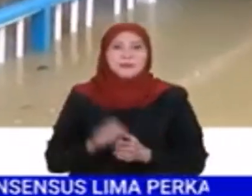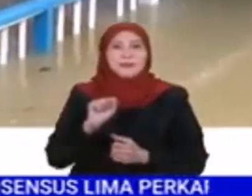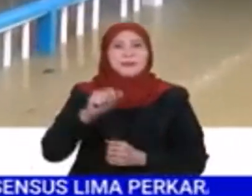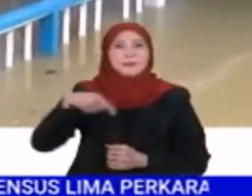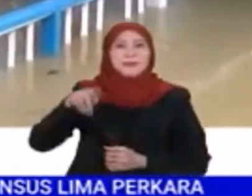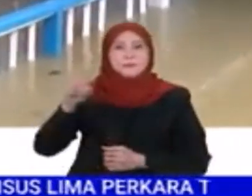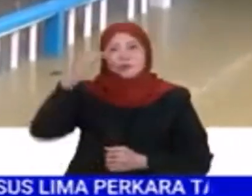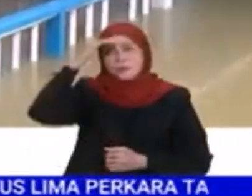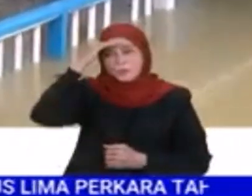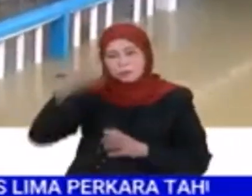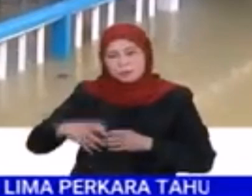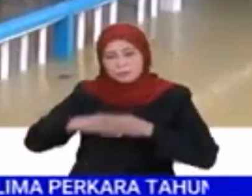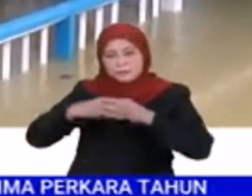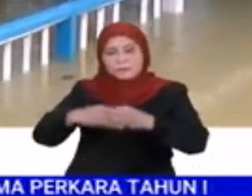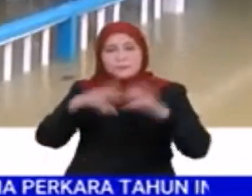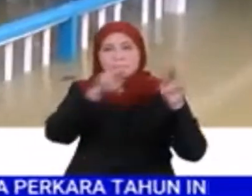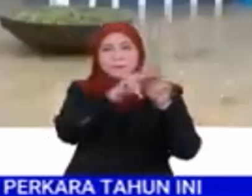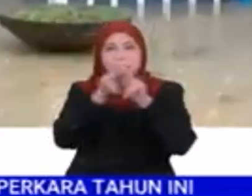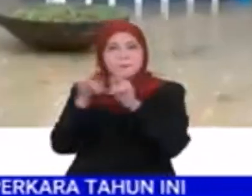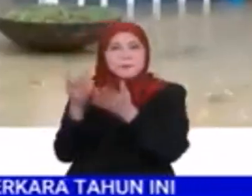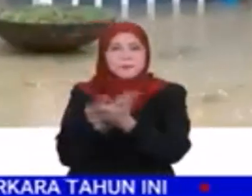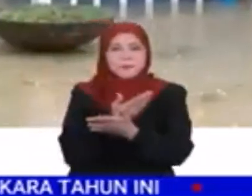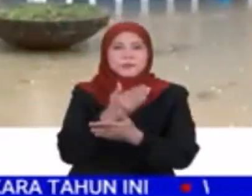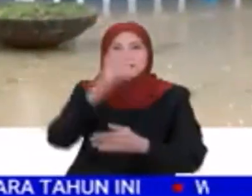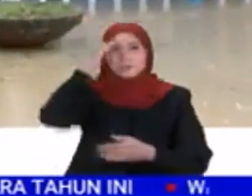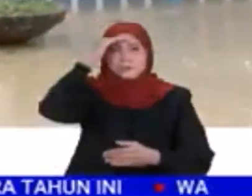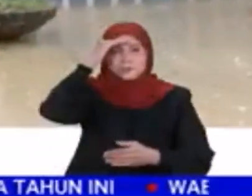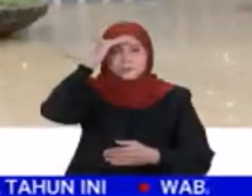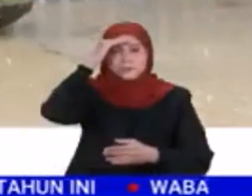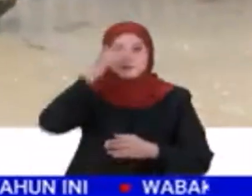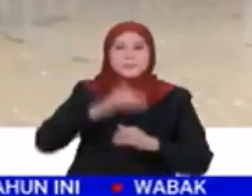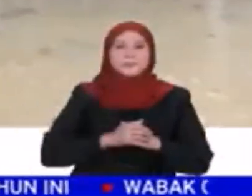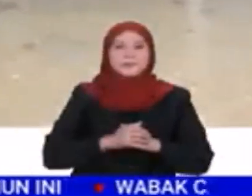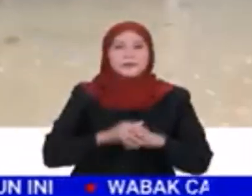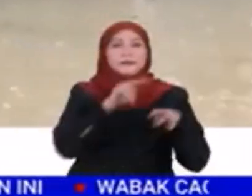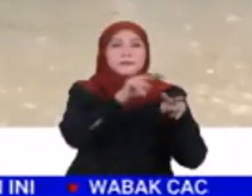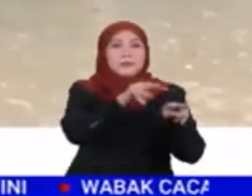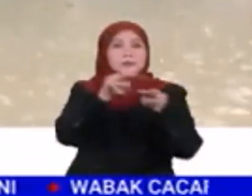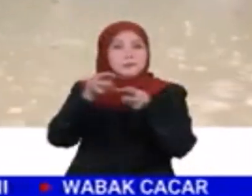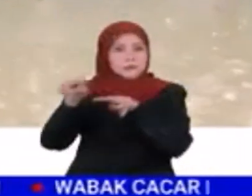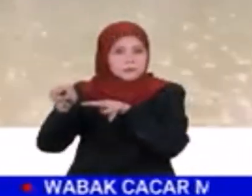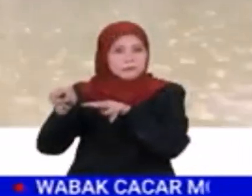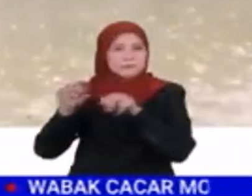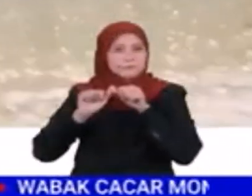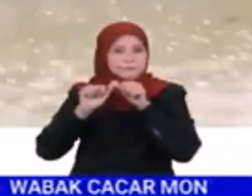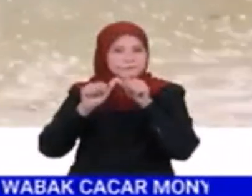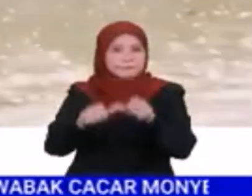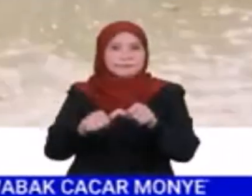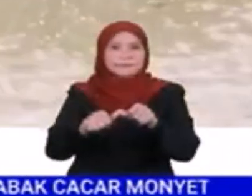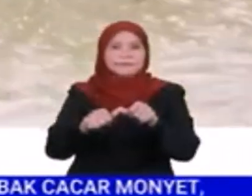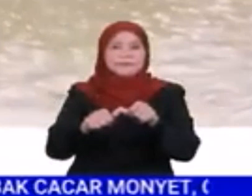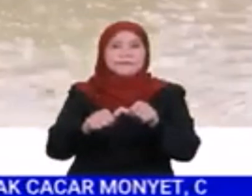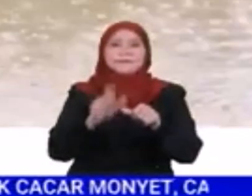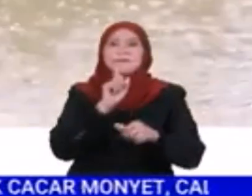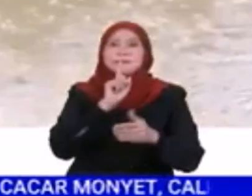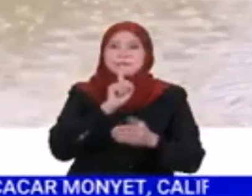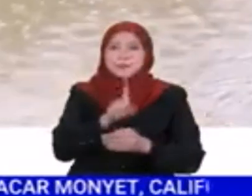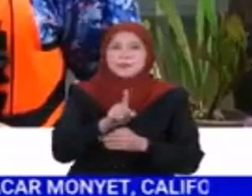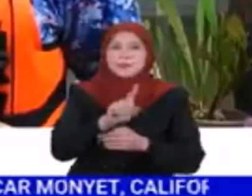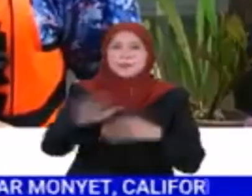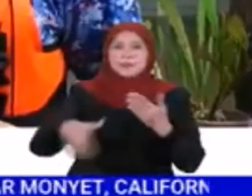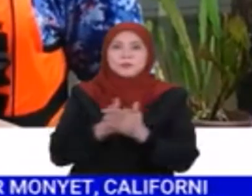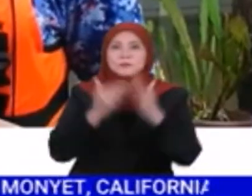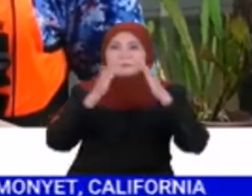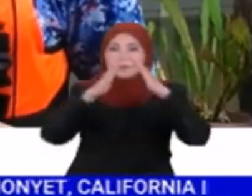APM Johor digerakkan ke Kampung Baru Muhammad Amin, Johor Bahru. Pemantauan dibuat secara berterusan bagi memastikan